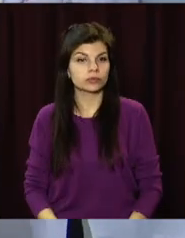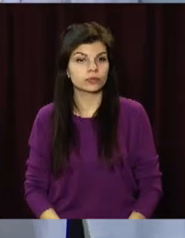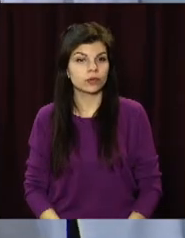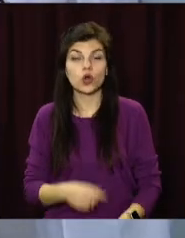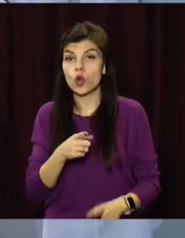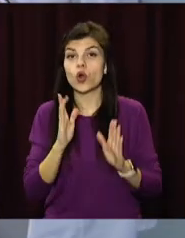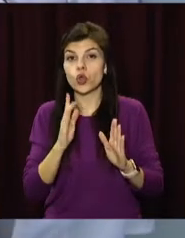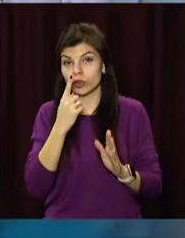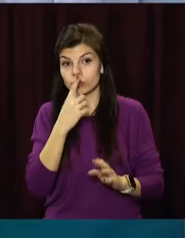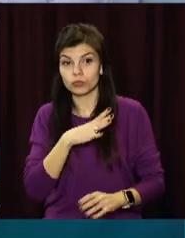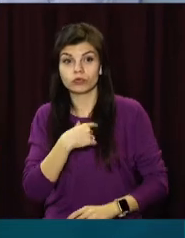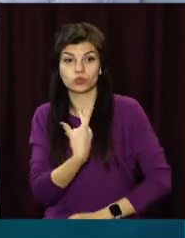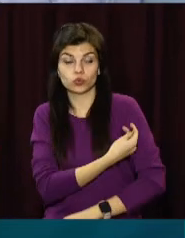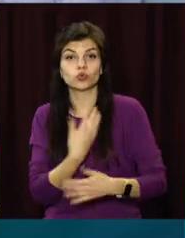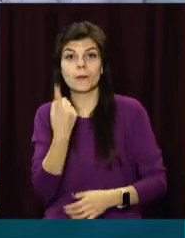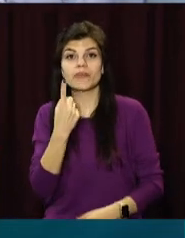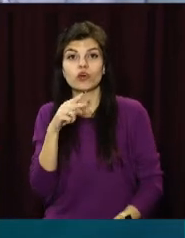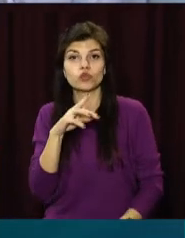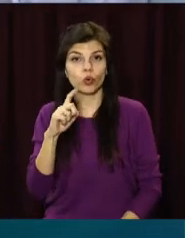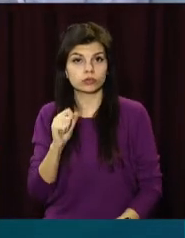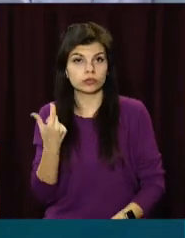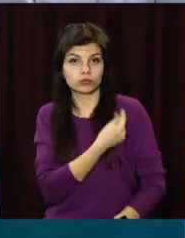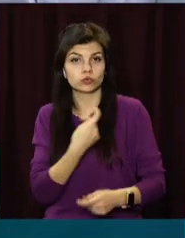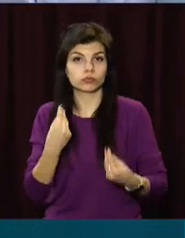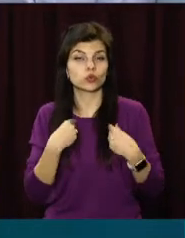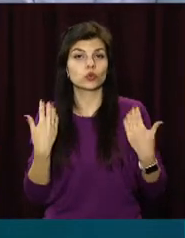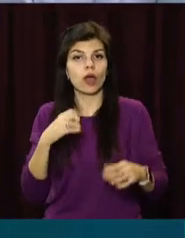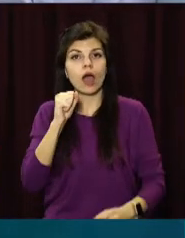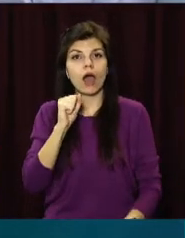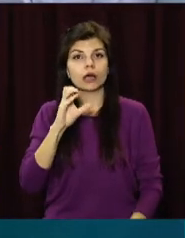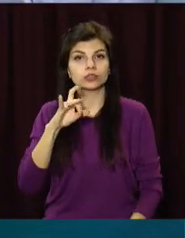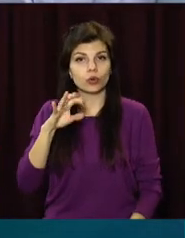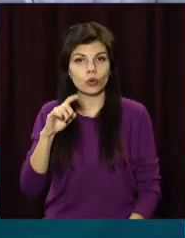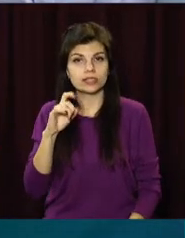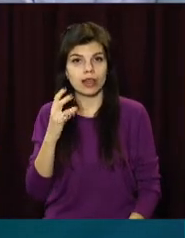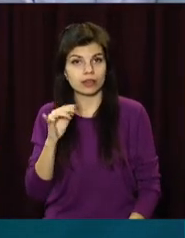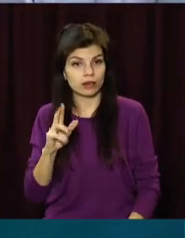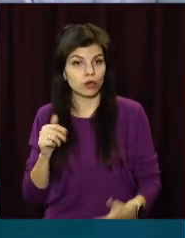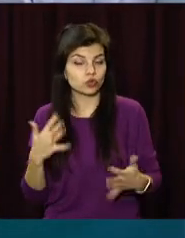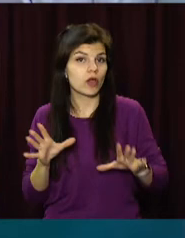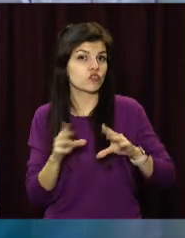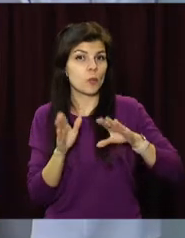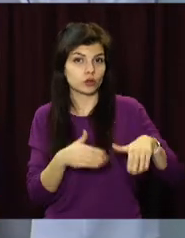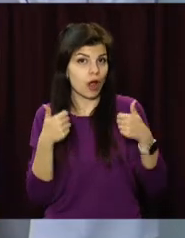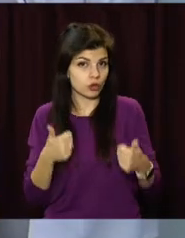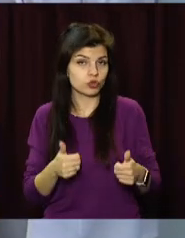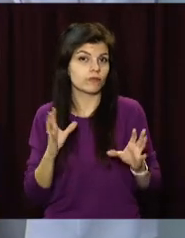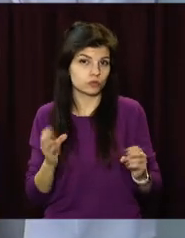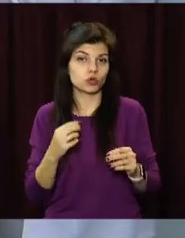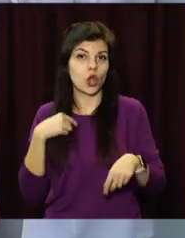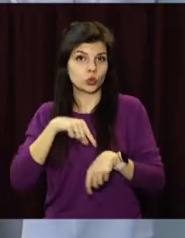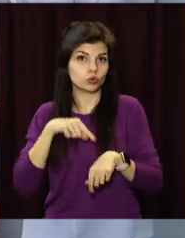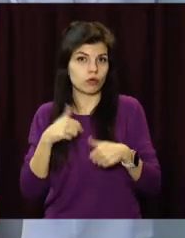Тільки що я був вакцинований, першою дозою вакцини AstraZeneca, Covishield. Все пройшло хорошо, абсолютно організовано